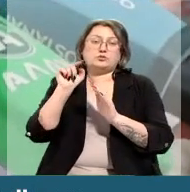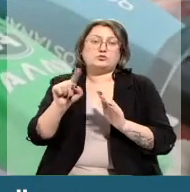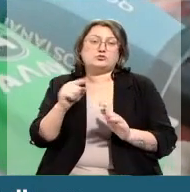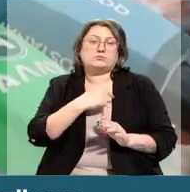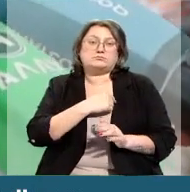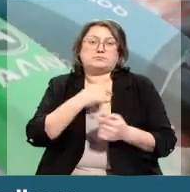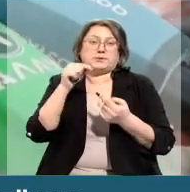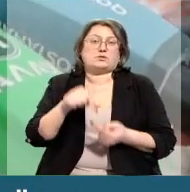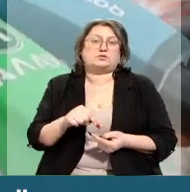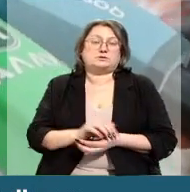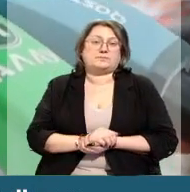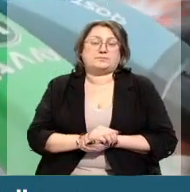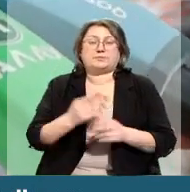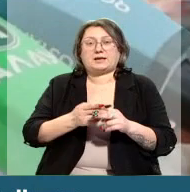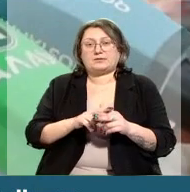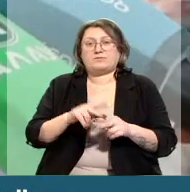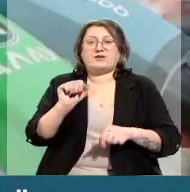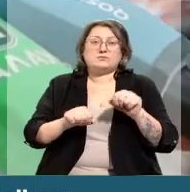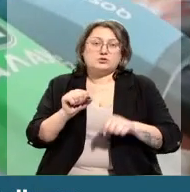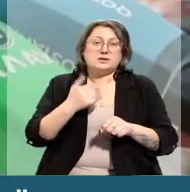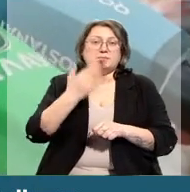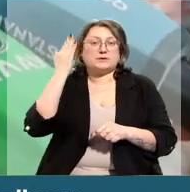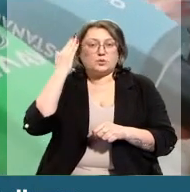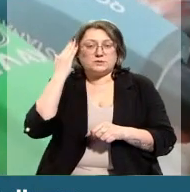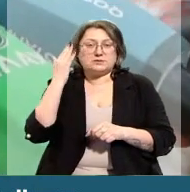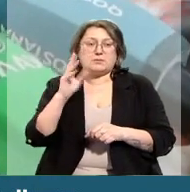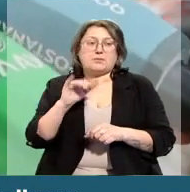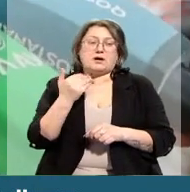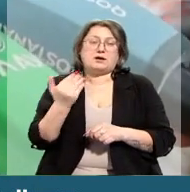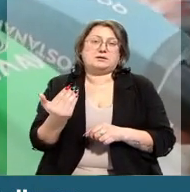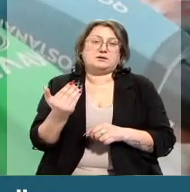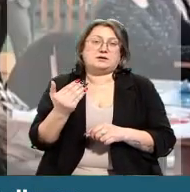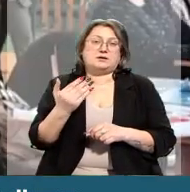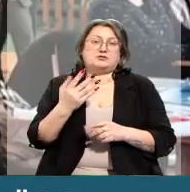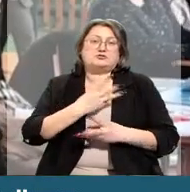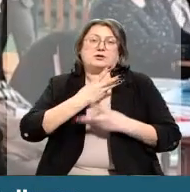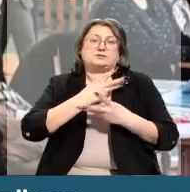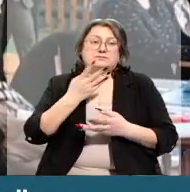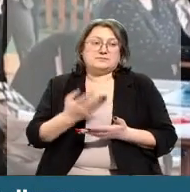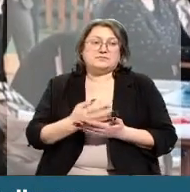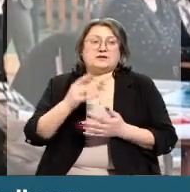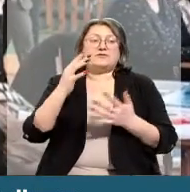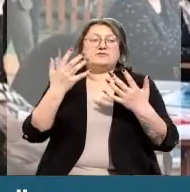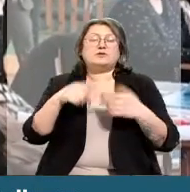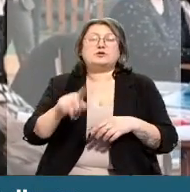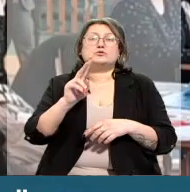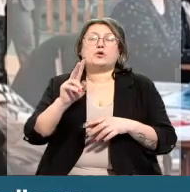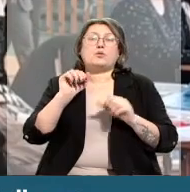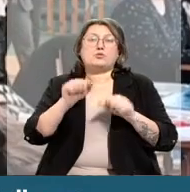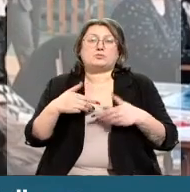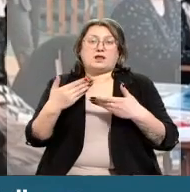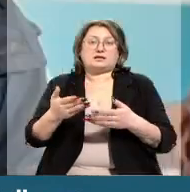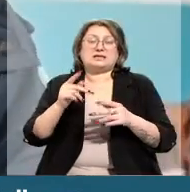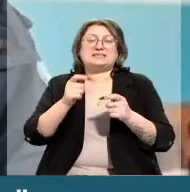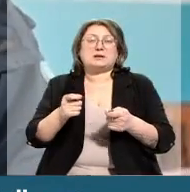что подходит ему, по его возможностям, по его способностям, по его амбициям. В числе тех, кто предлагает возможности